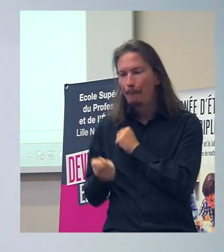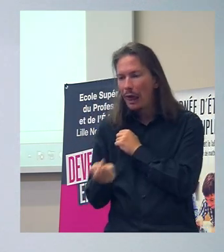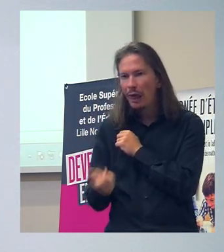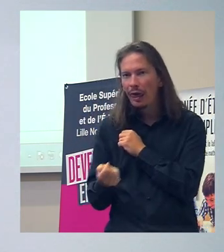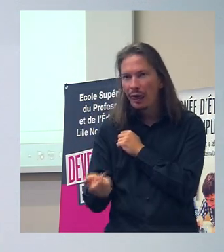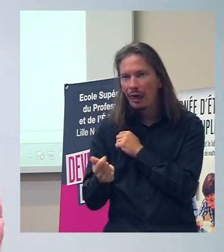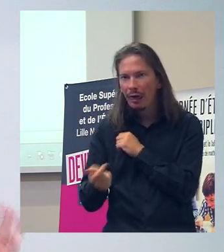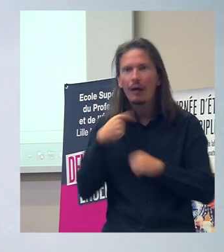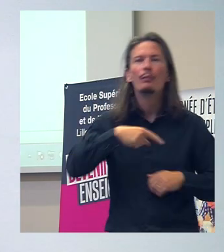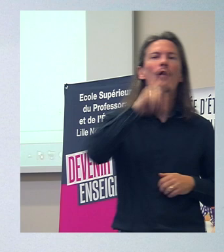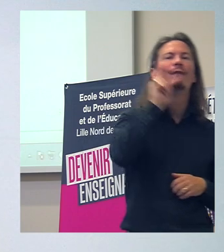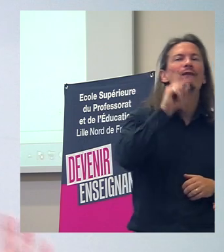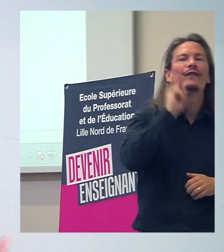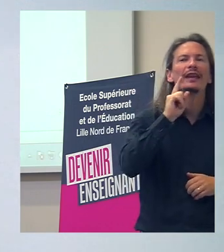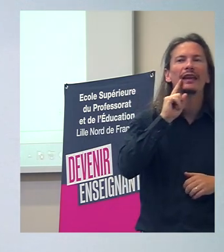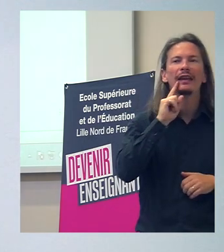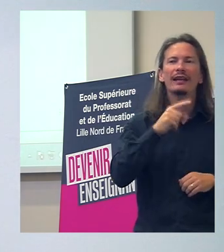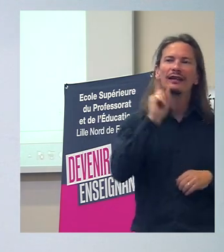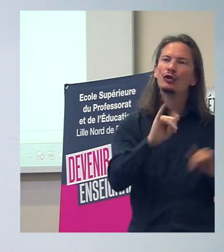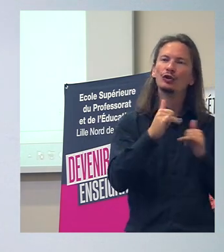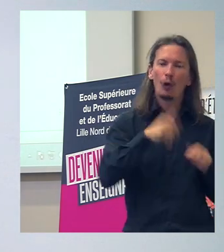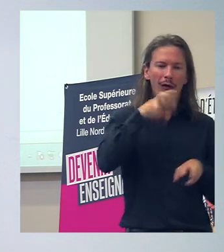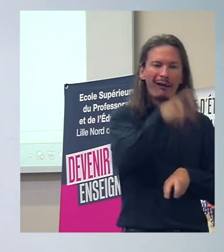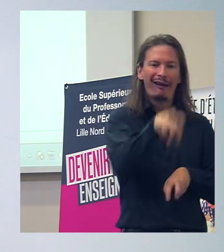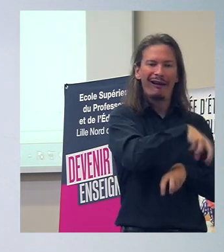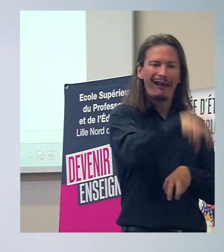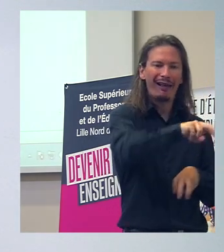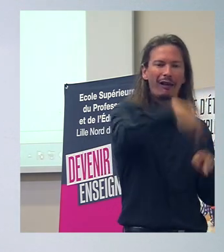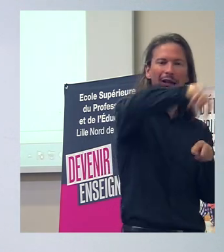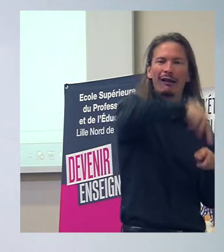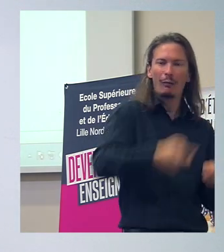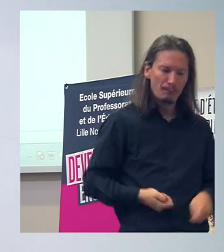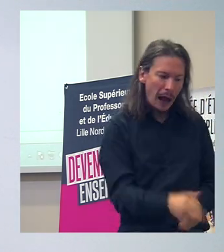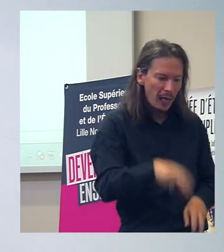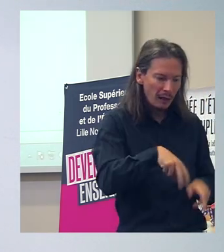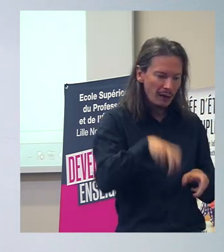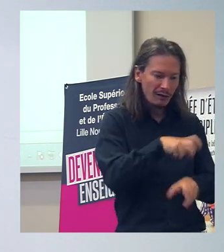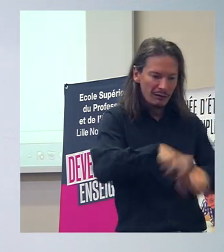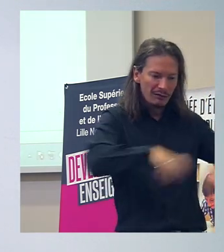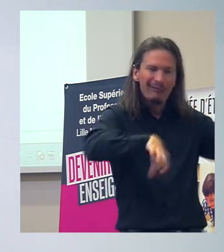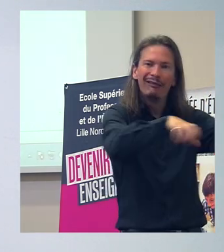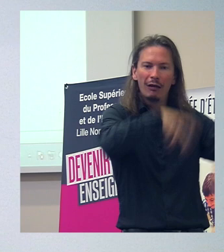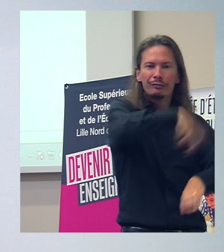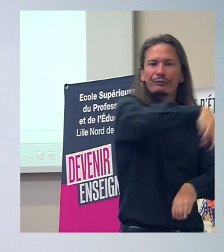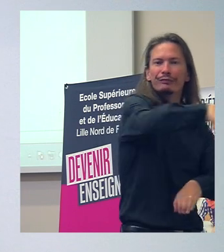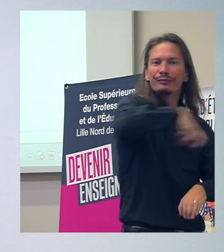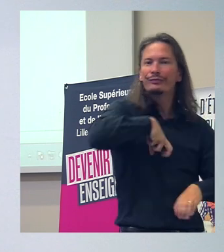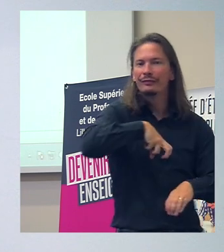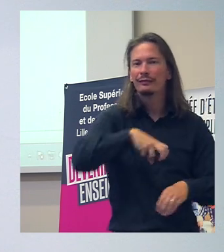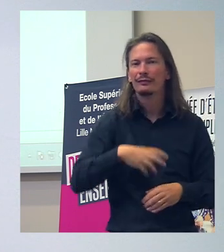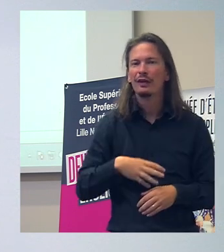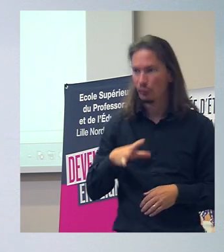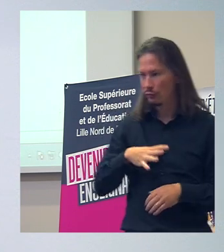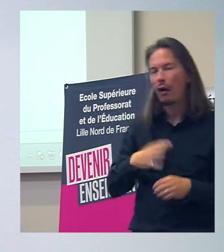les filles, les jeux de la marelle. Hein, donc on est en 1932, mais il y a des enseignants qui me disent que c'est toujours le cas dans les cours de